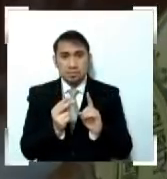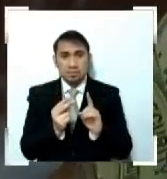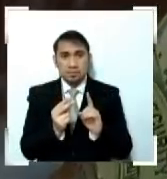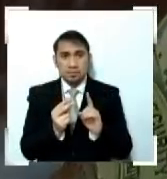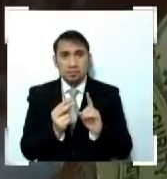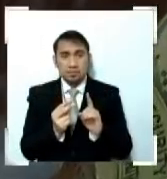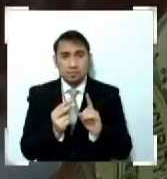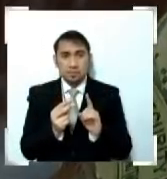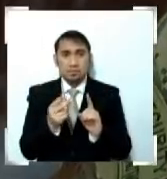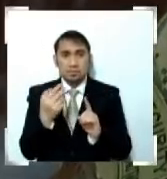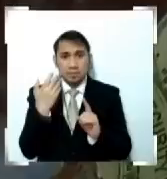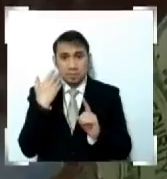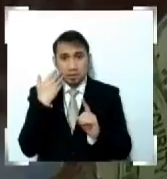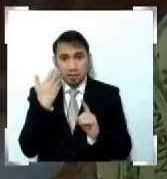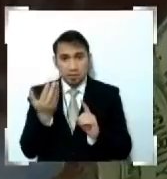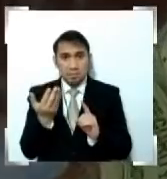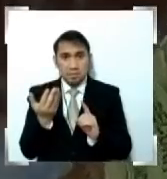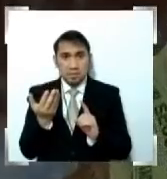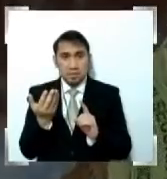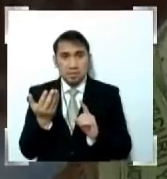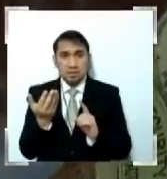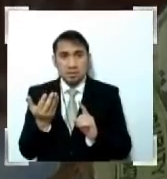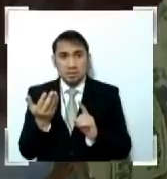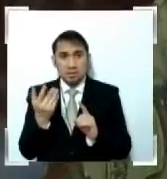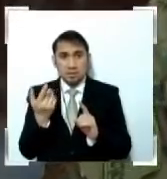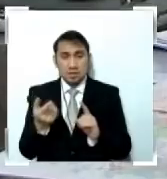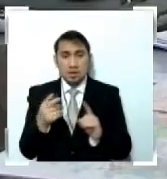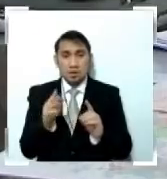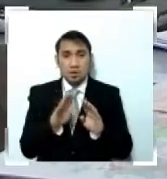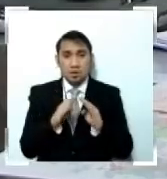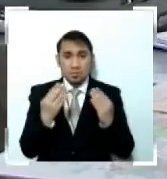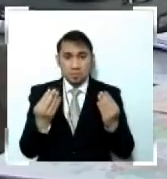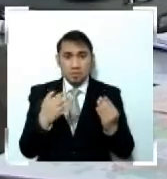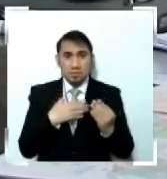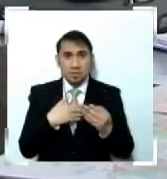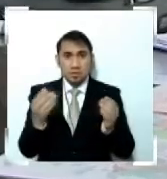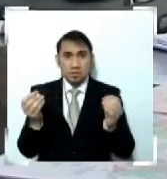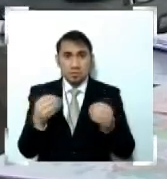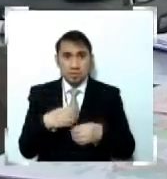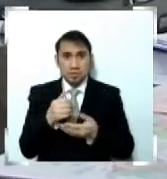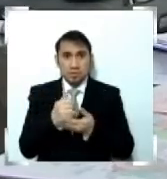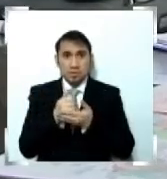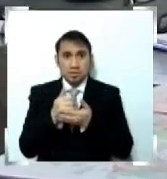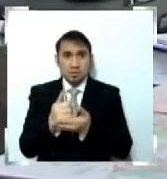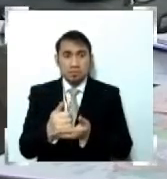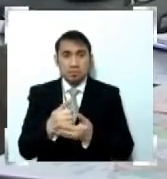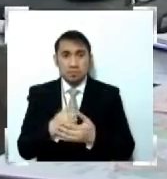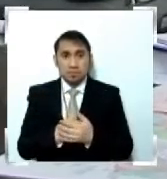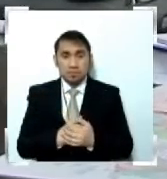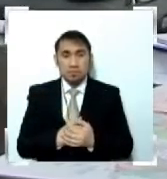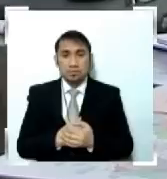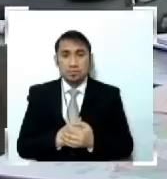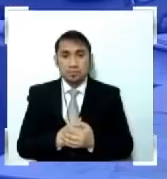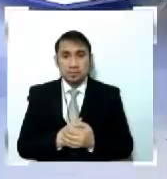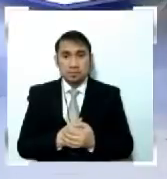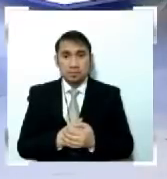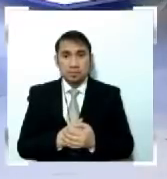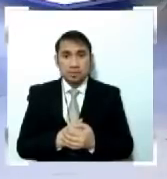pagkamatay ng kanilang family, open po yung opisina ko para tulungan sila. Ako si Emil Sumangil, ang inyong saksi.